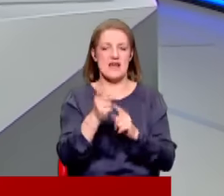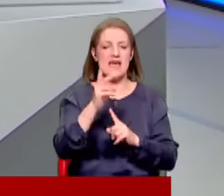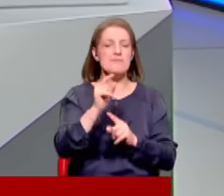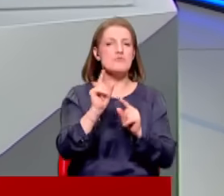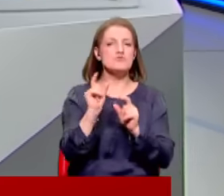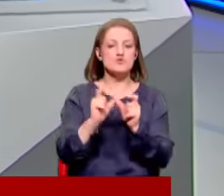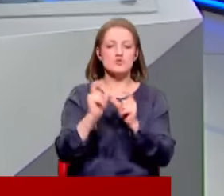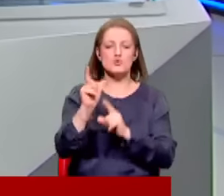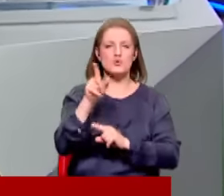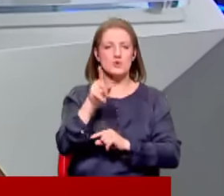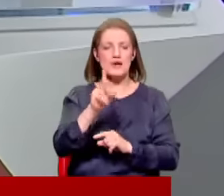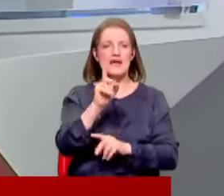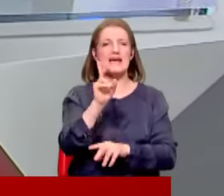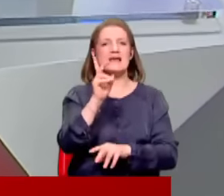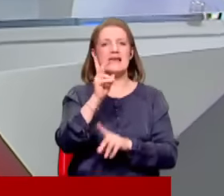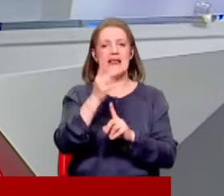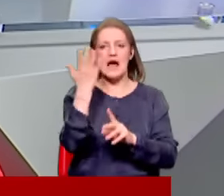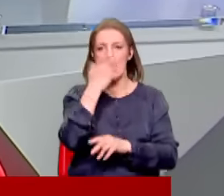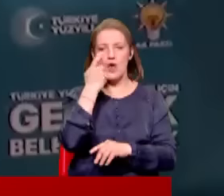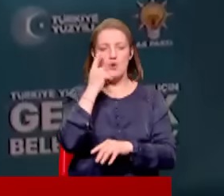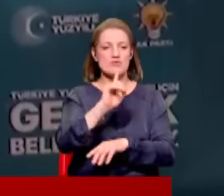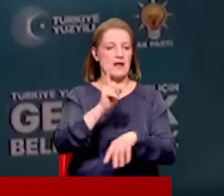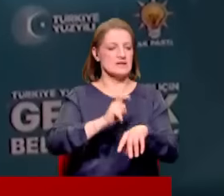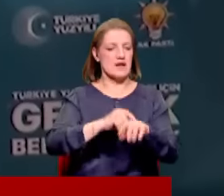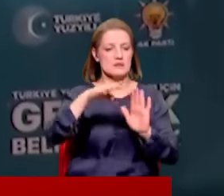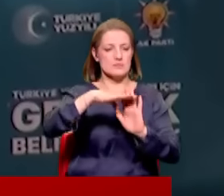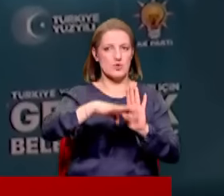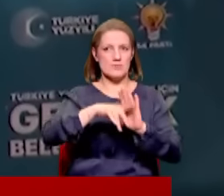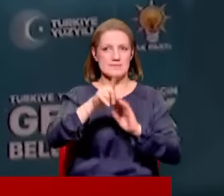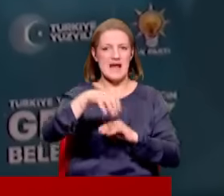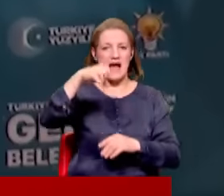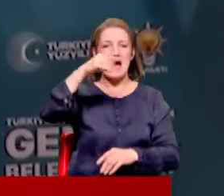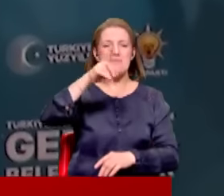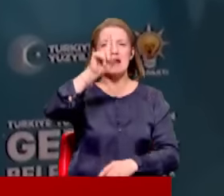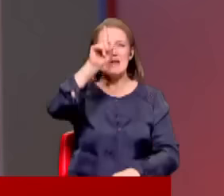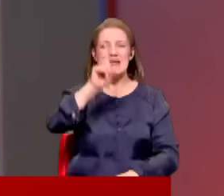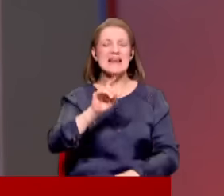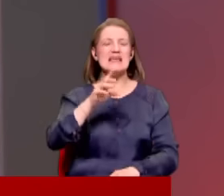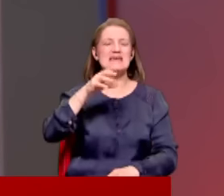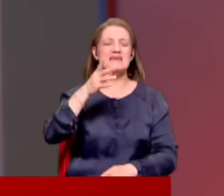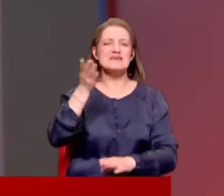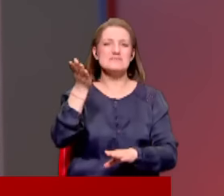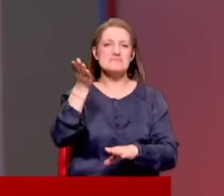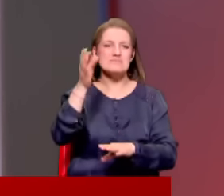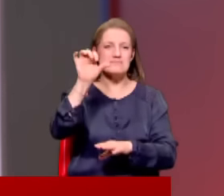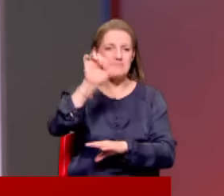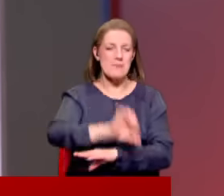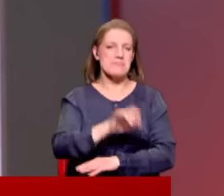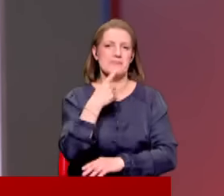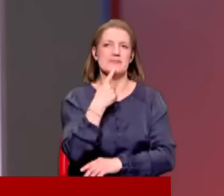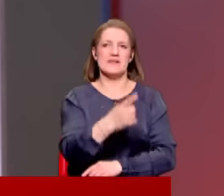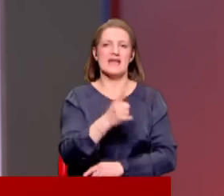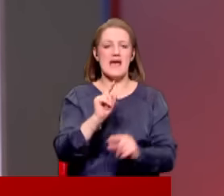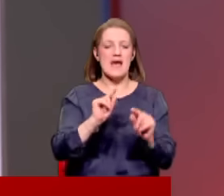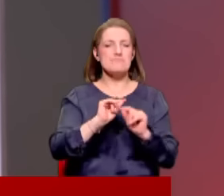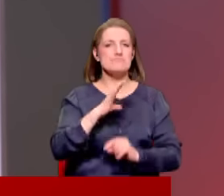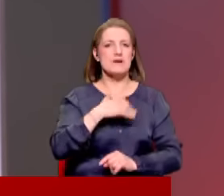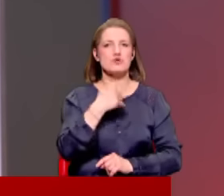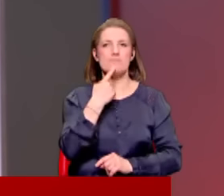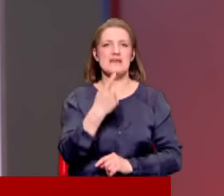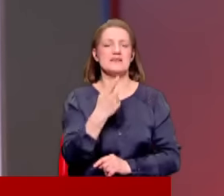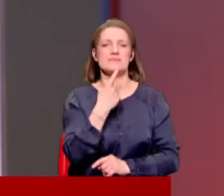İlker Karagöz'le Çalar Saat programında AK Parti'nin ilk seçim yenilgisini değerlendirdi. Patron benim dedi seçmen. Ekonomik